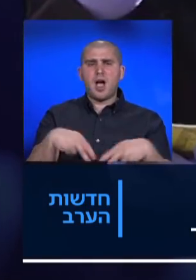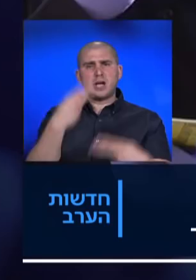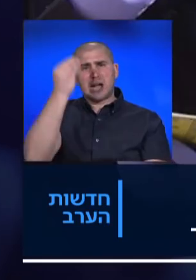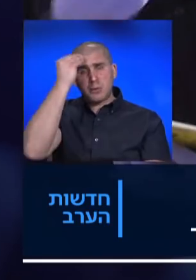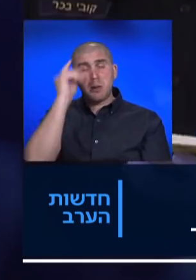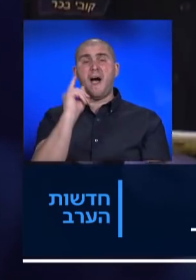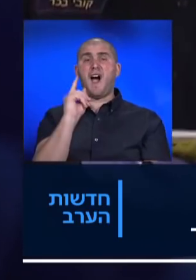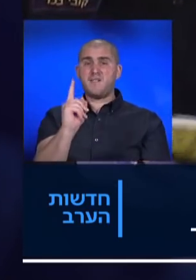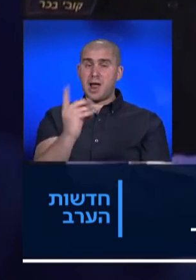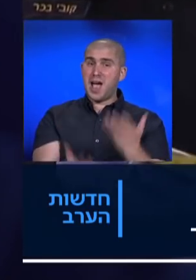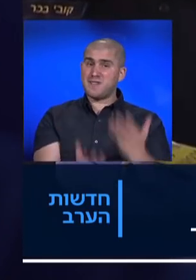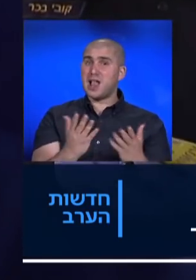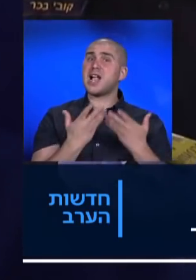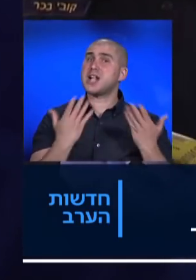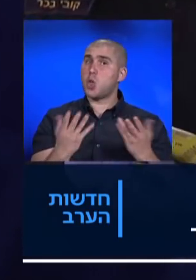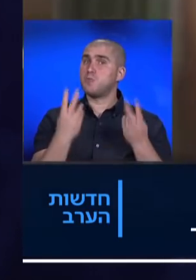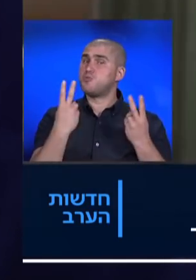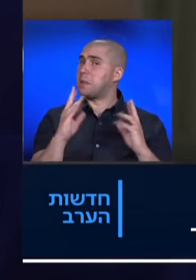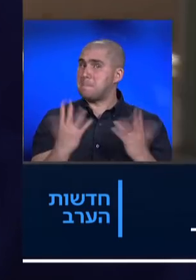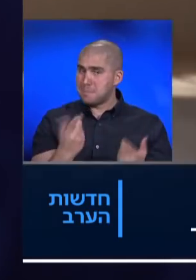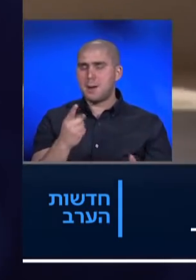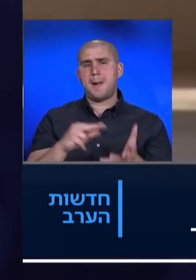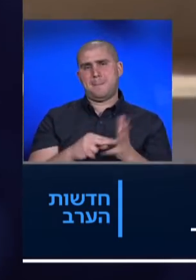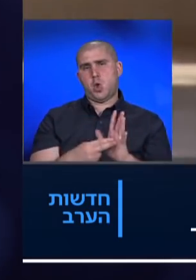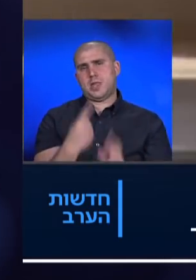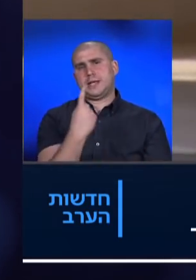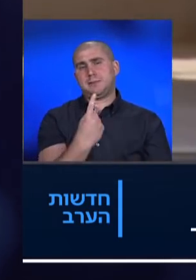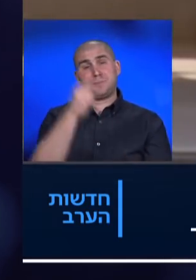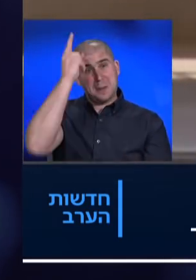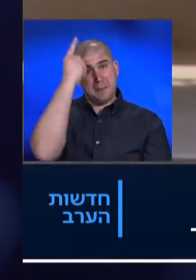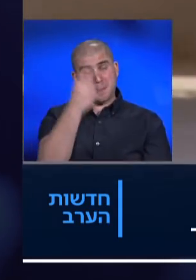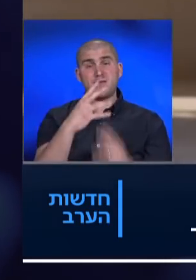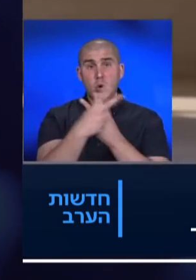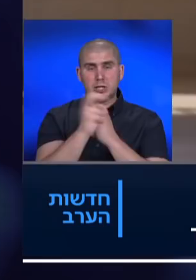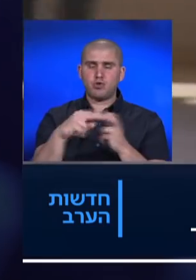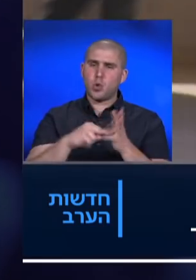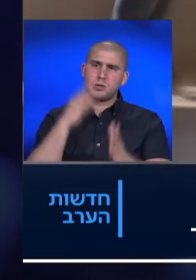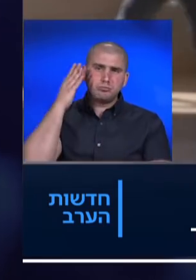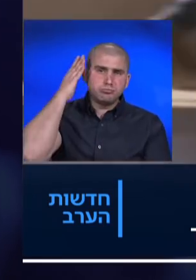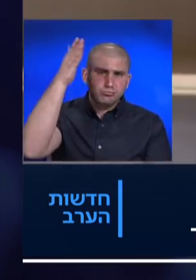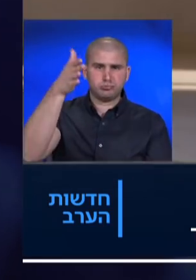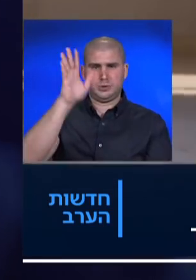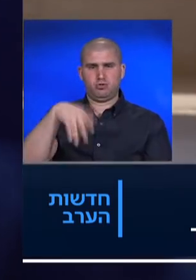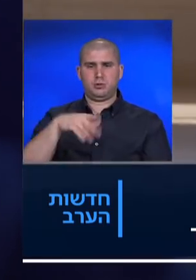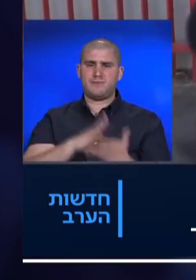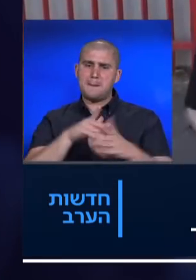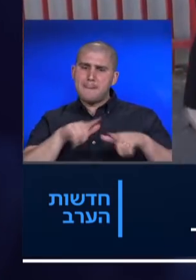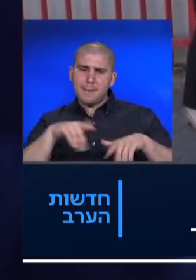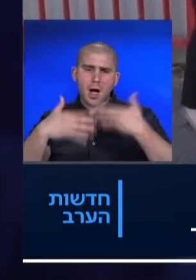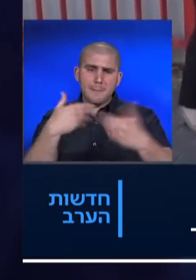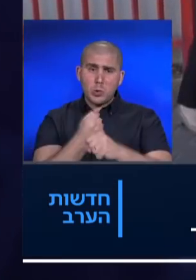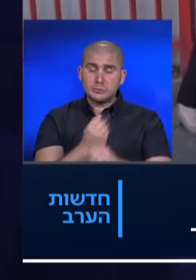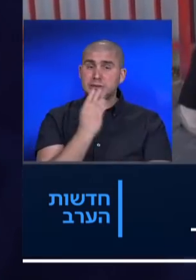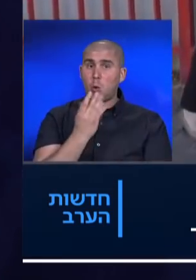ההבדל המשמעותי ביותר, הייתי אומר, הוא בתוכנית. בגרמניה, אוסטריה, יש תוכנית קדימה, יש איזושהי מפת דרכים מה עושים. בישראל רוצים כל